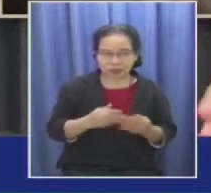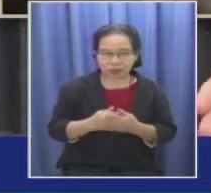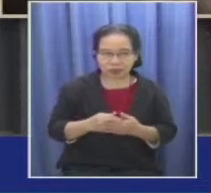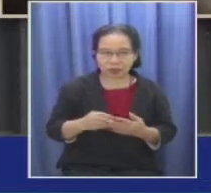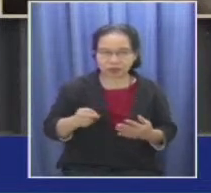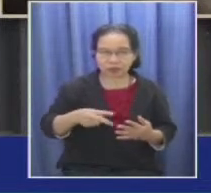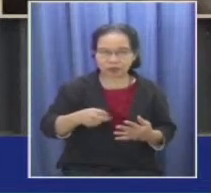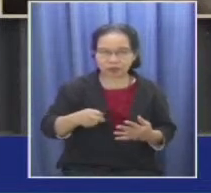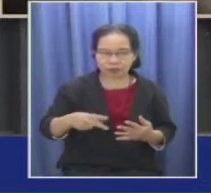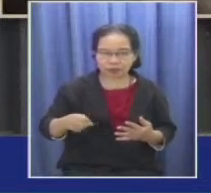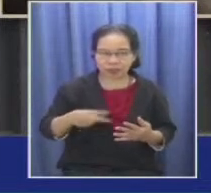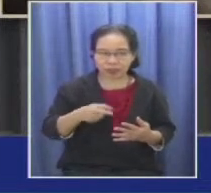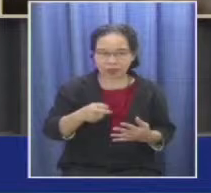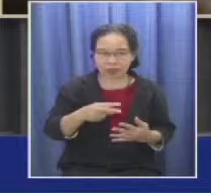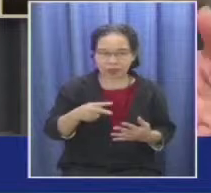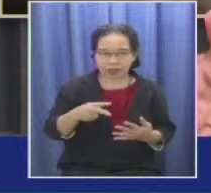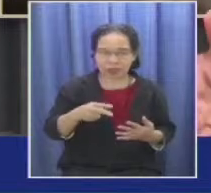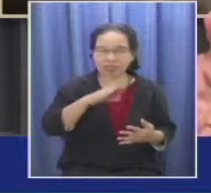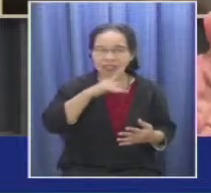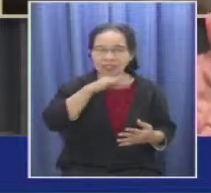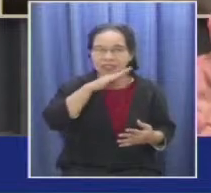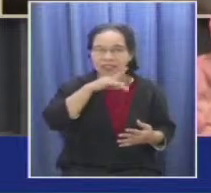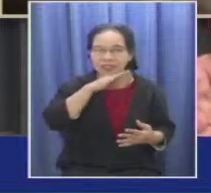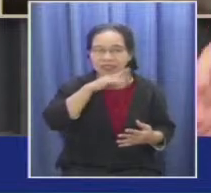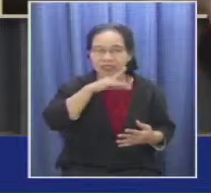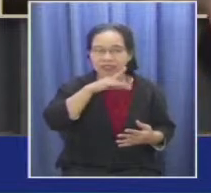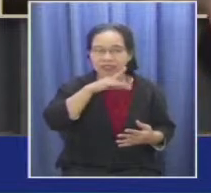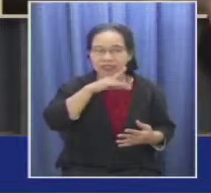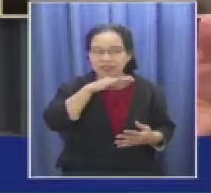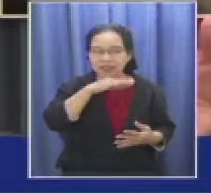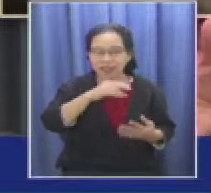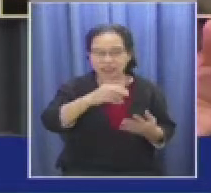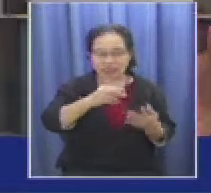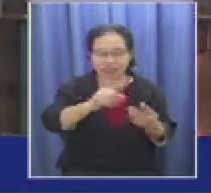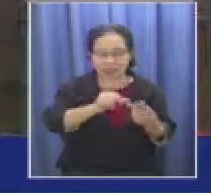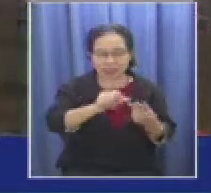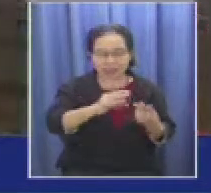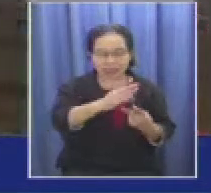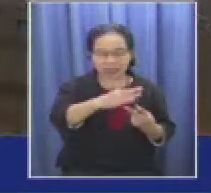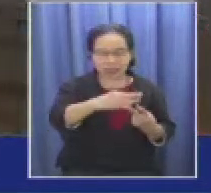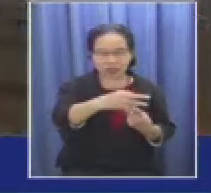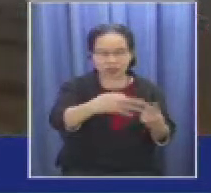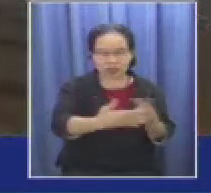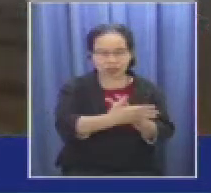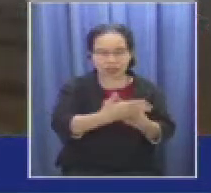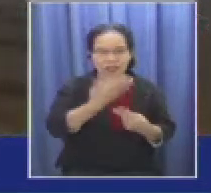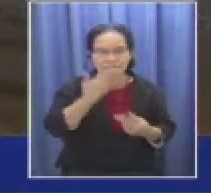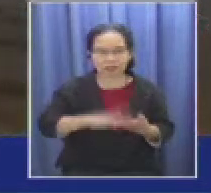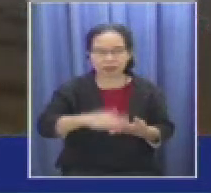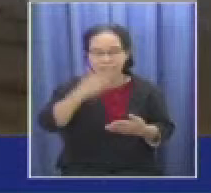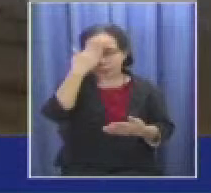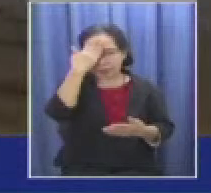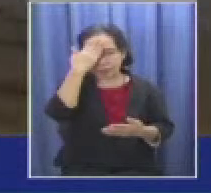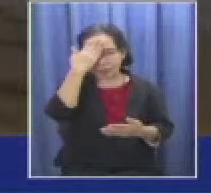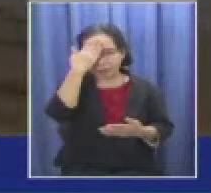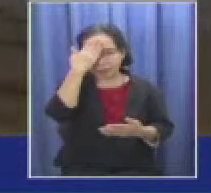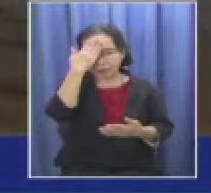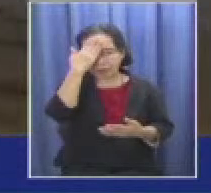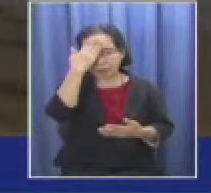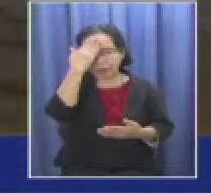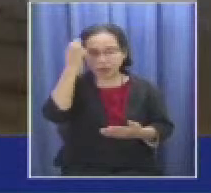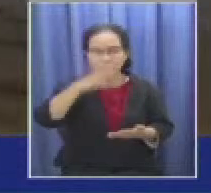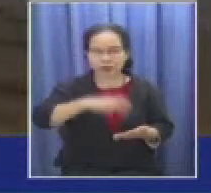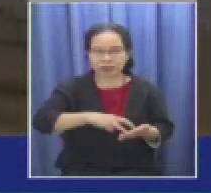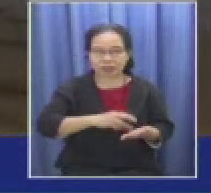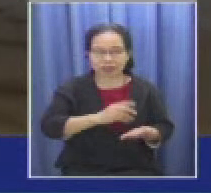na o bɔ Nyankopɔn paye na so wo wakoma mu no wo bu afuo yere wo tane wo kunu na wo yere wo